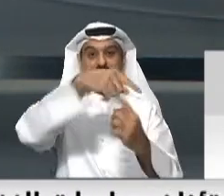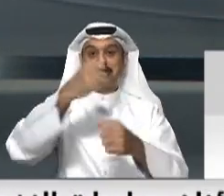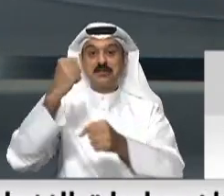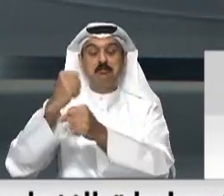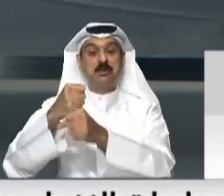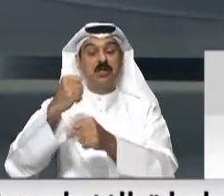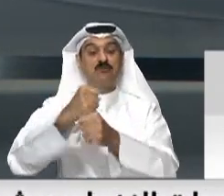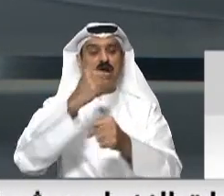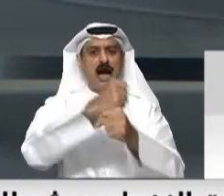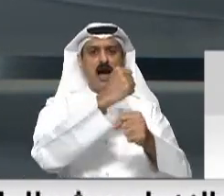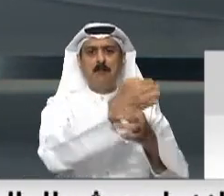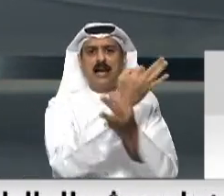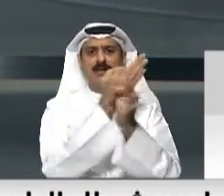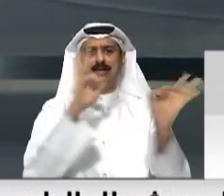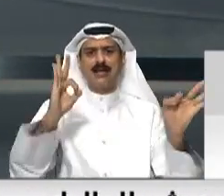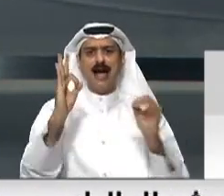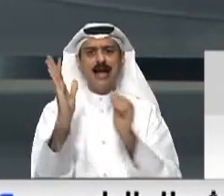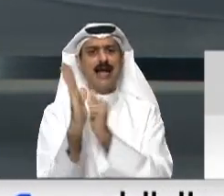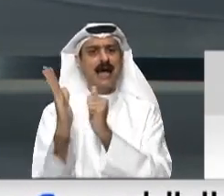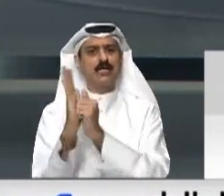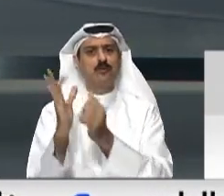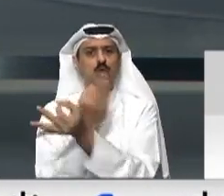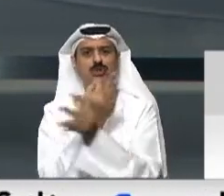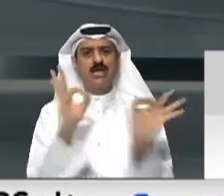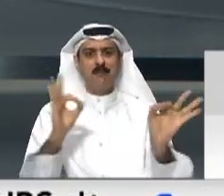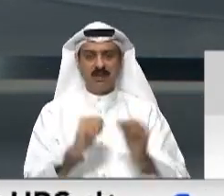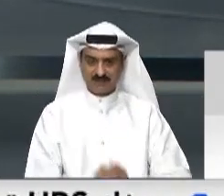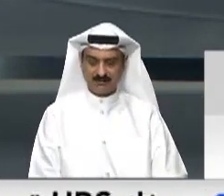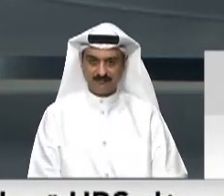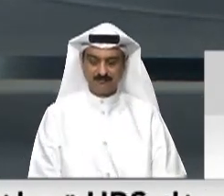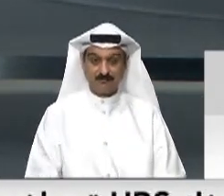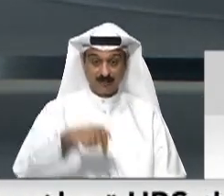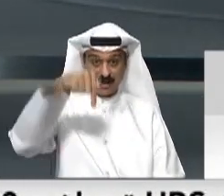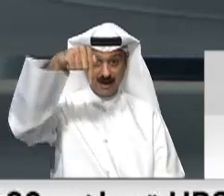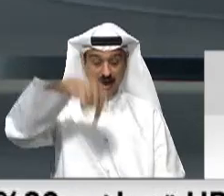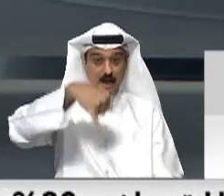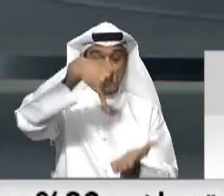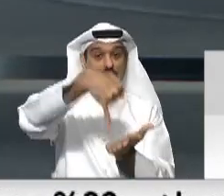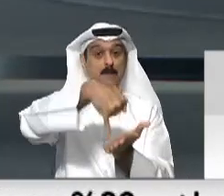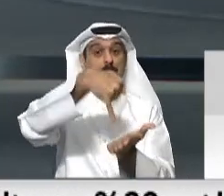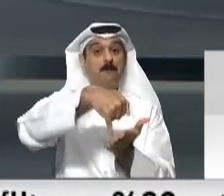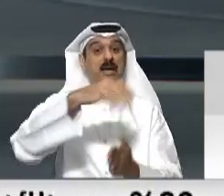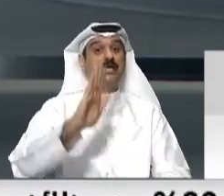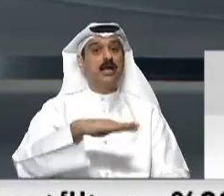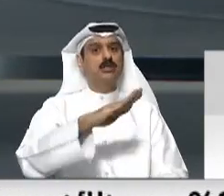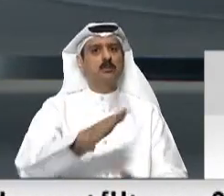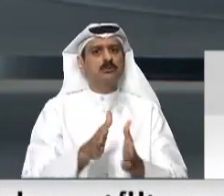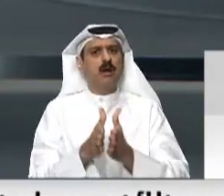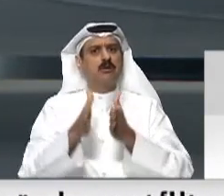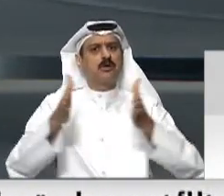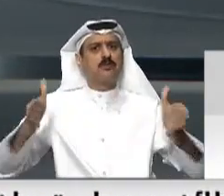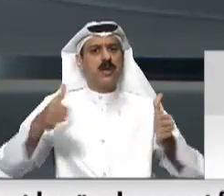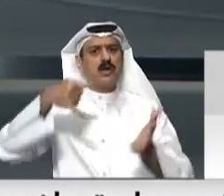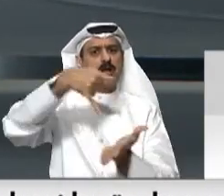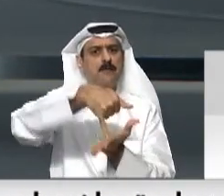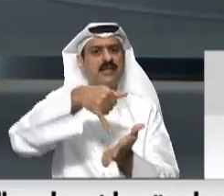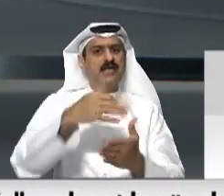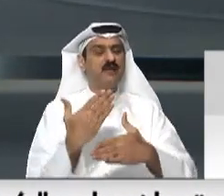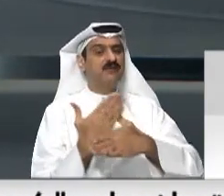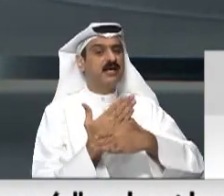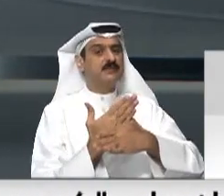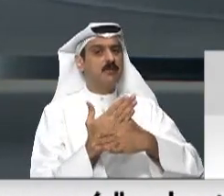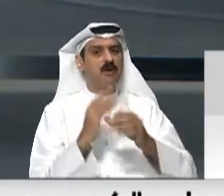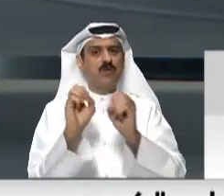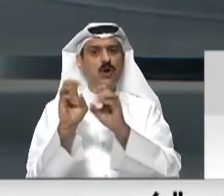تدريجيا خلال العام الحالي هذا ما تعد المطلاع من اكبر المناطق السكنيه في البلاد لاحتوائها على